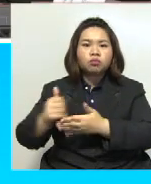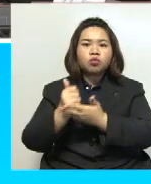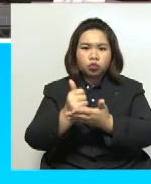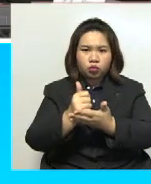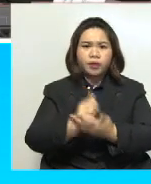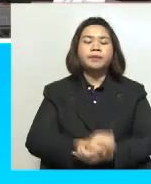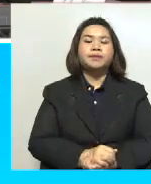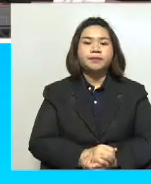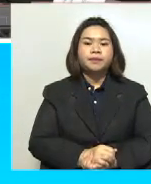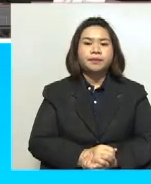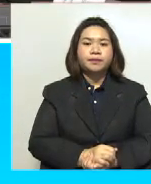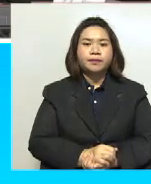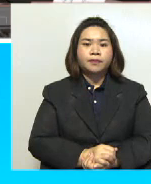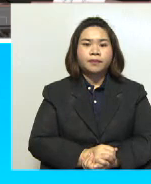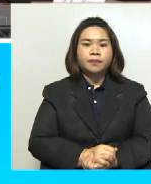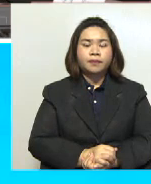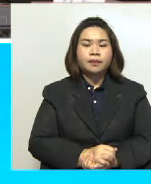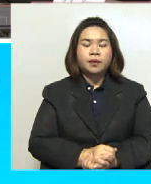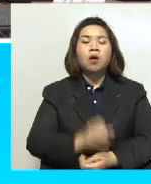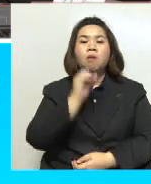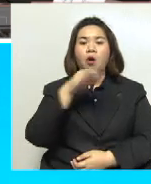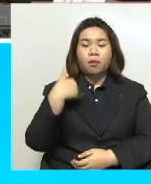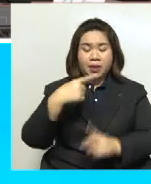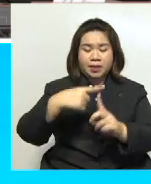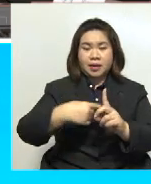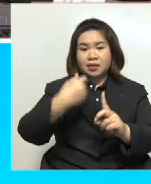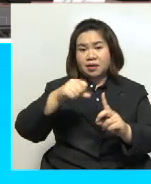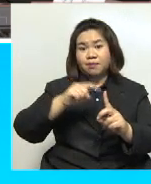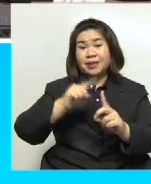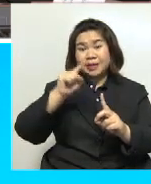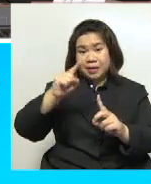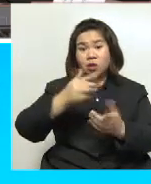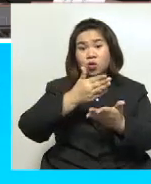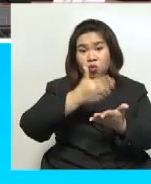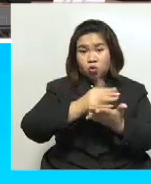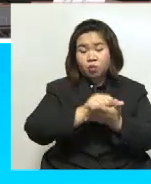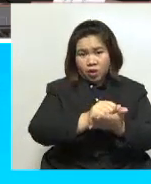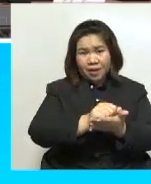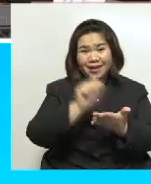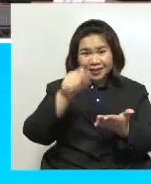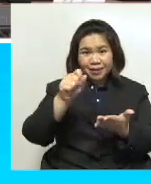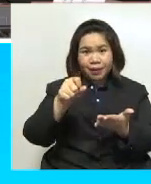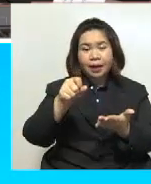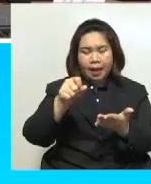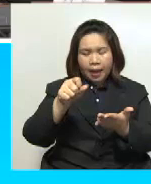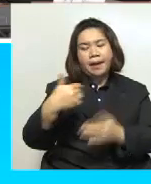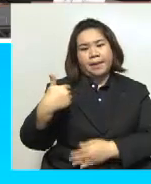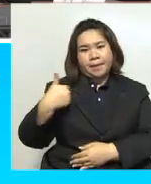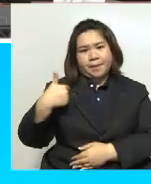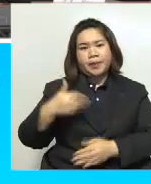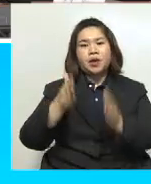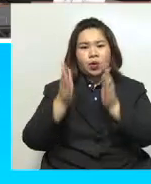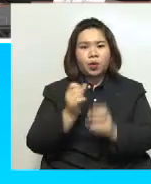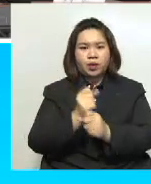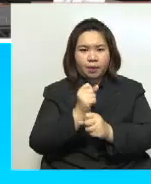นะฮะแล้วในวันที่บอกว่าวันที่1จะมีการหยุดเนี่ยเราจะส่งเจ้าหน้าที่ไป